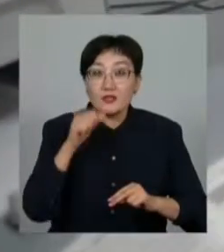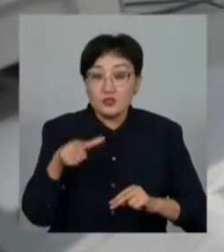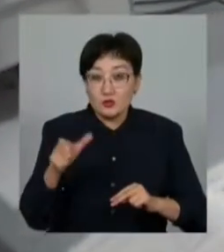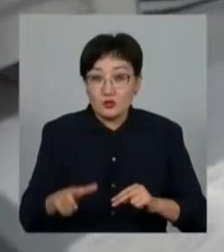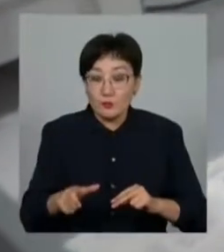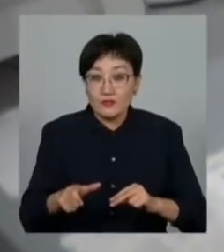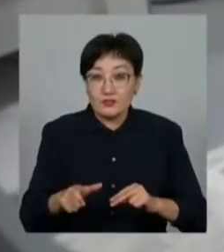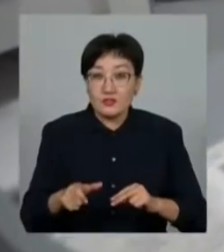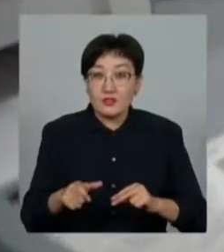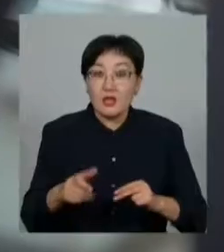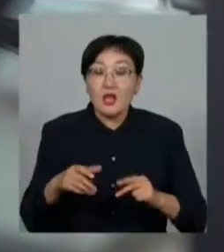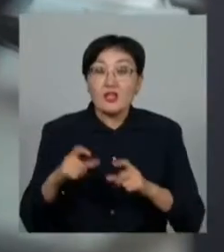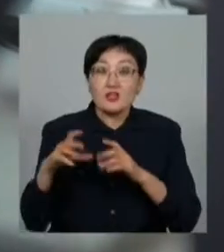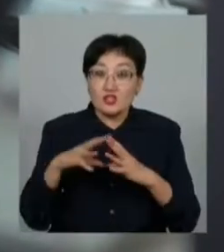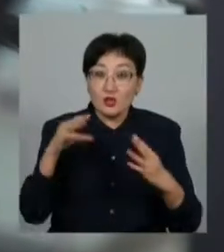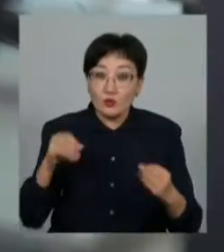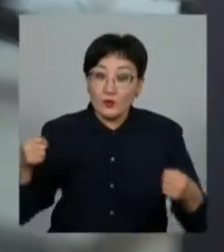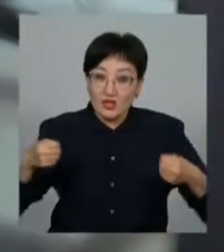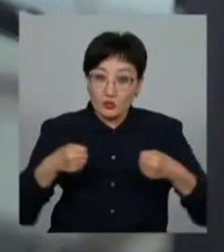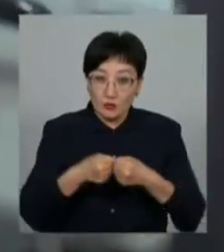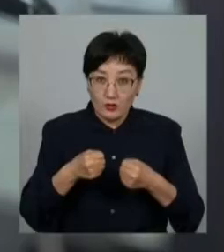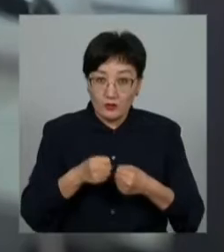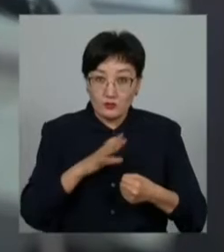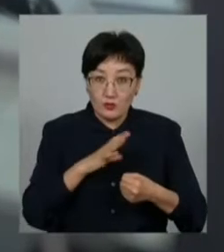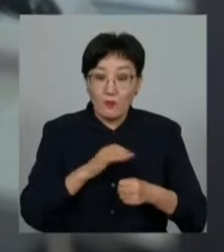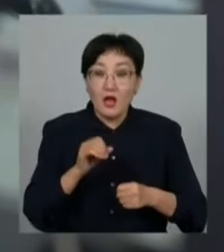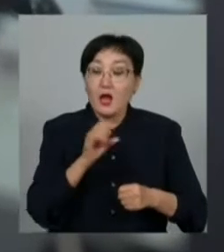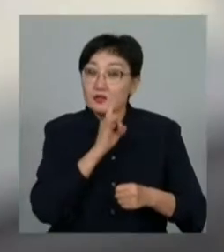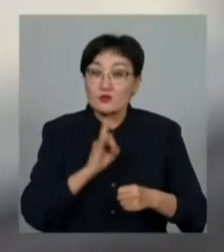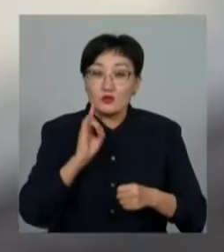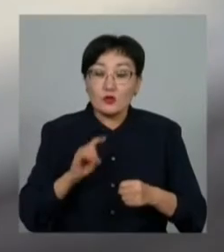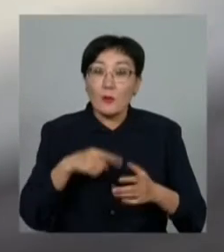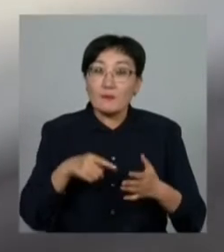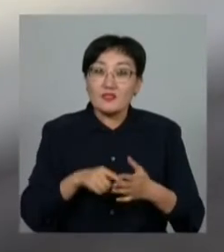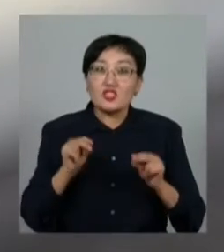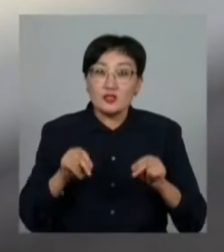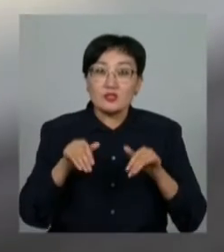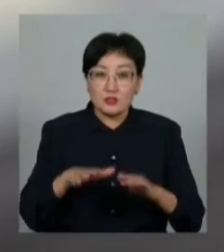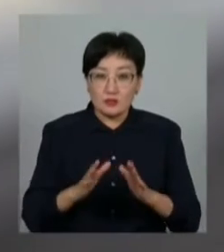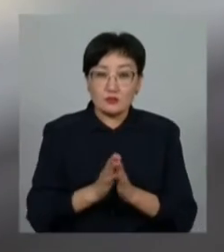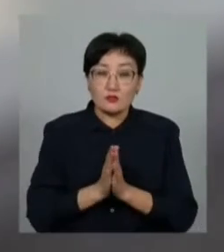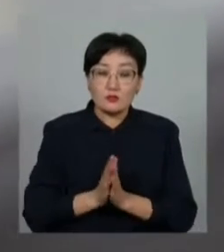оның жолдасын жеңіл көлікпен соққаны белгілі болды. Ажар мәселенің әділетті шешілуін сұрады.